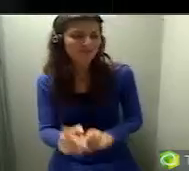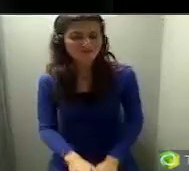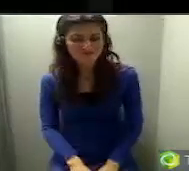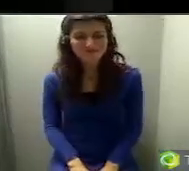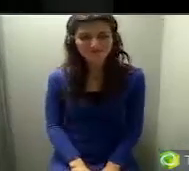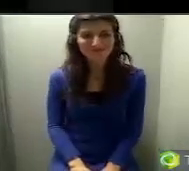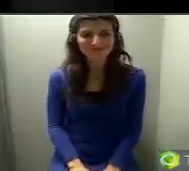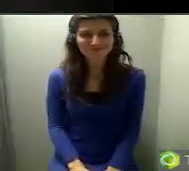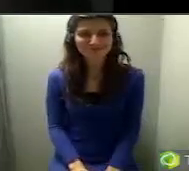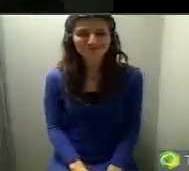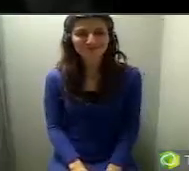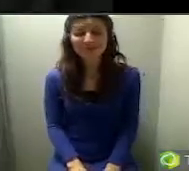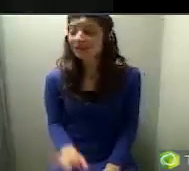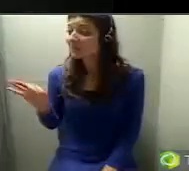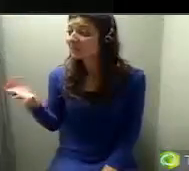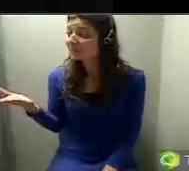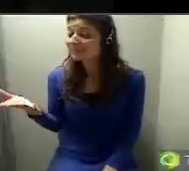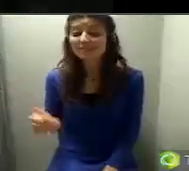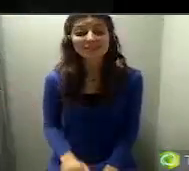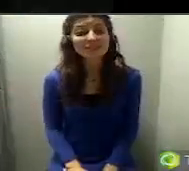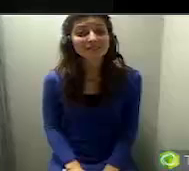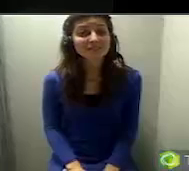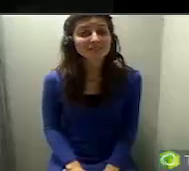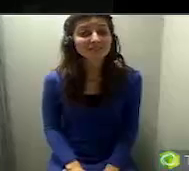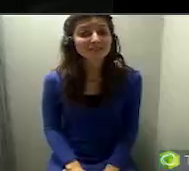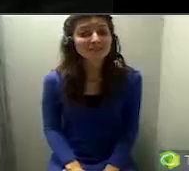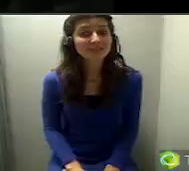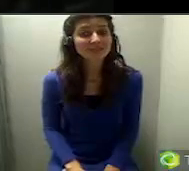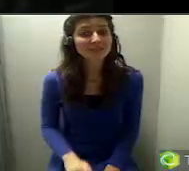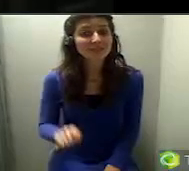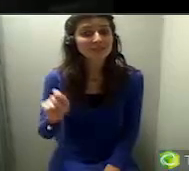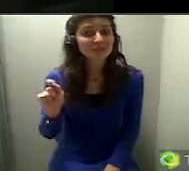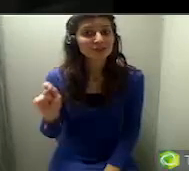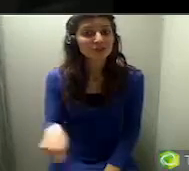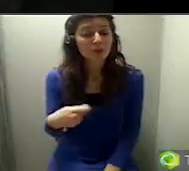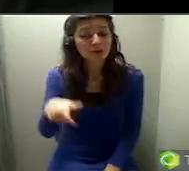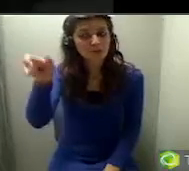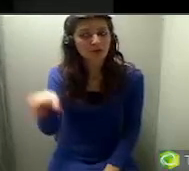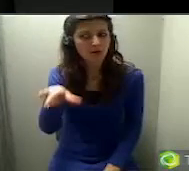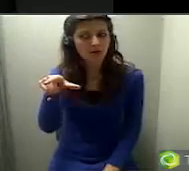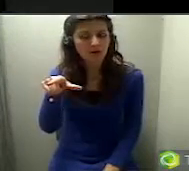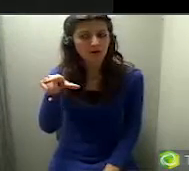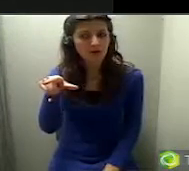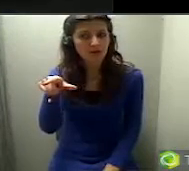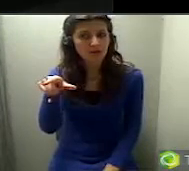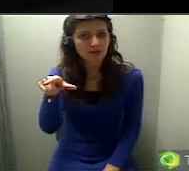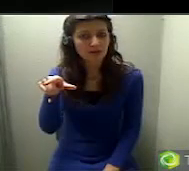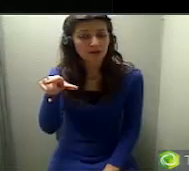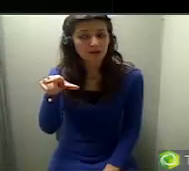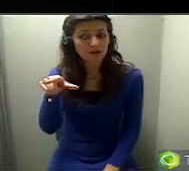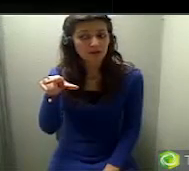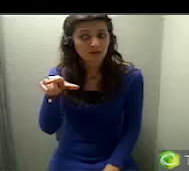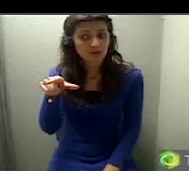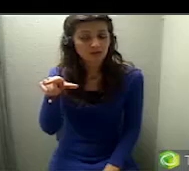Alors, il a été consul de France aux Royaumes-Unis, actuellement conseiller diplomatique au gouvernement. On va inviter de nouveau